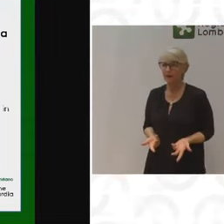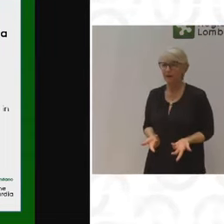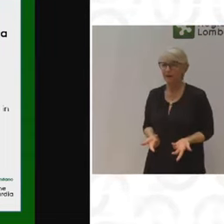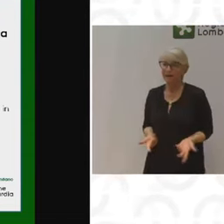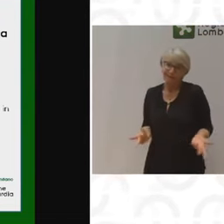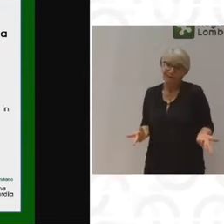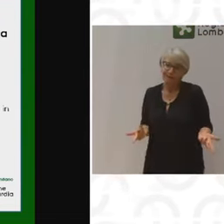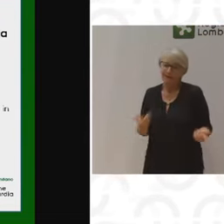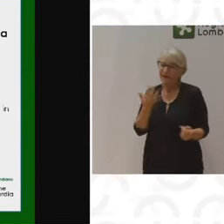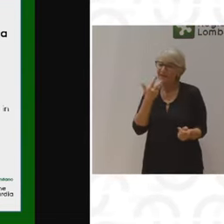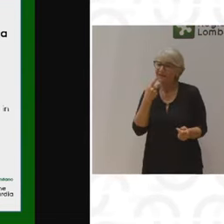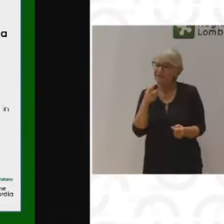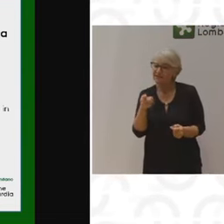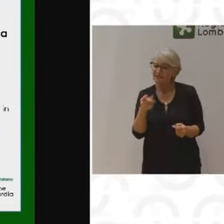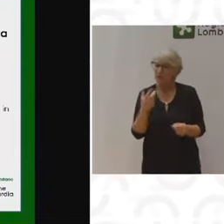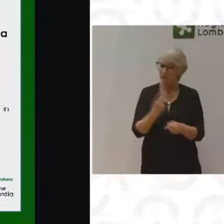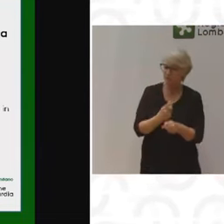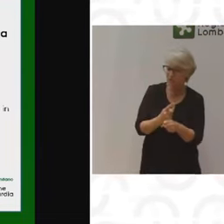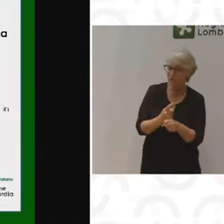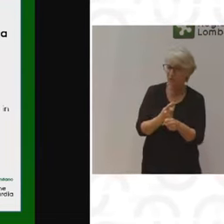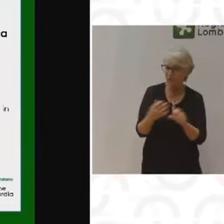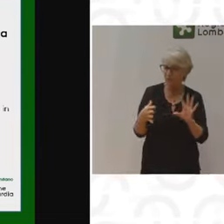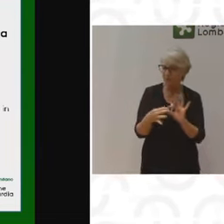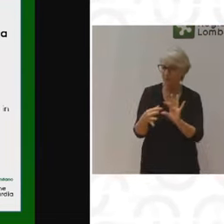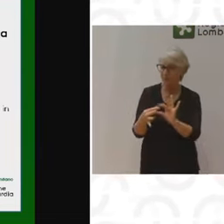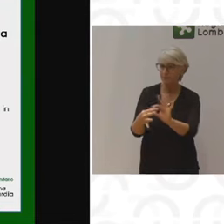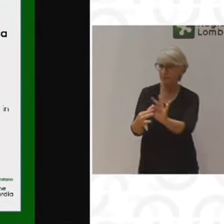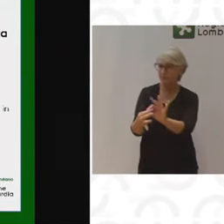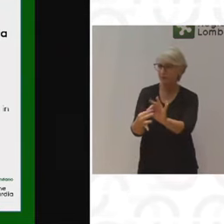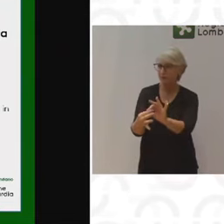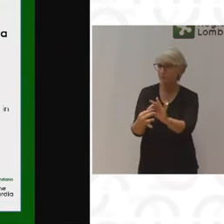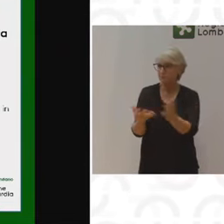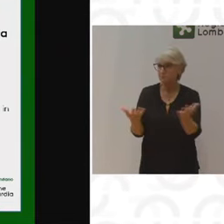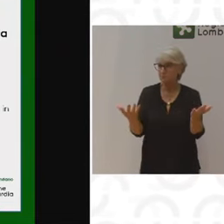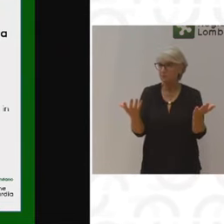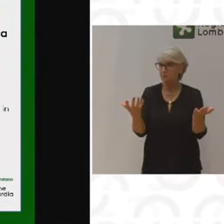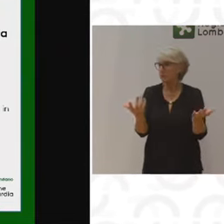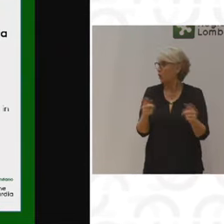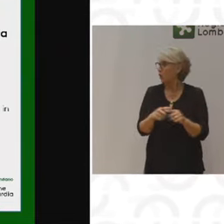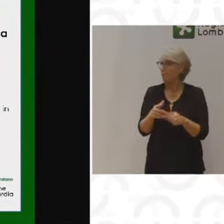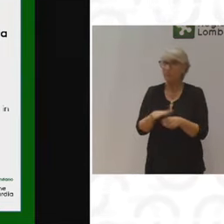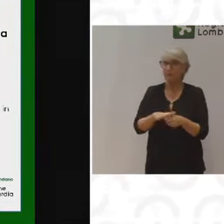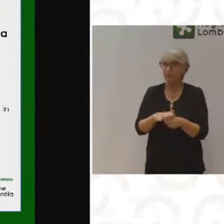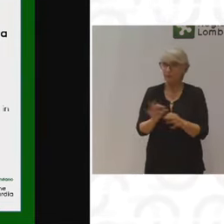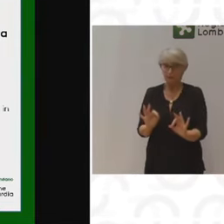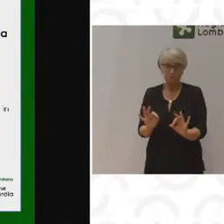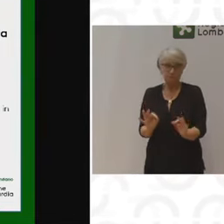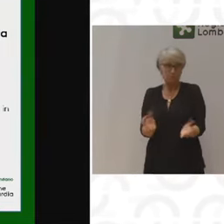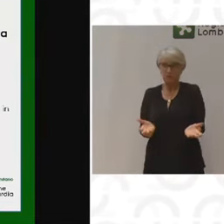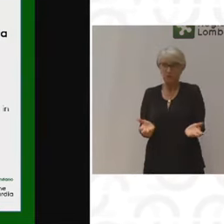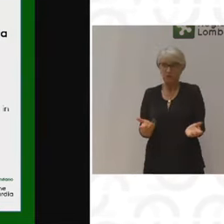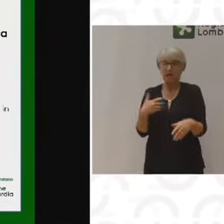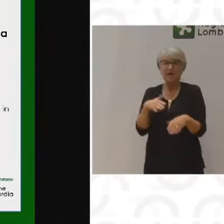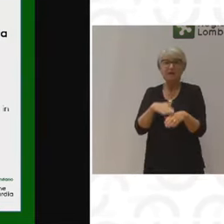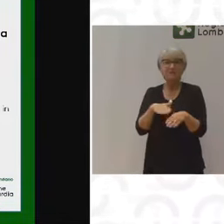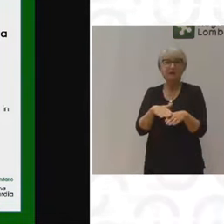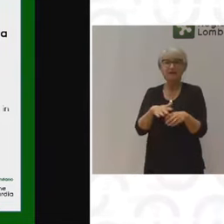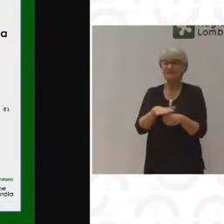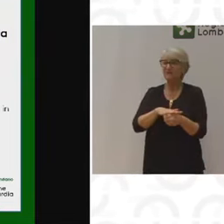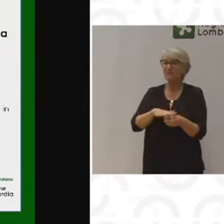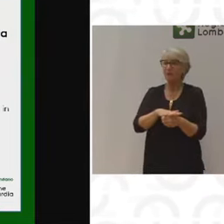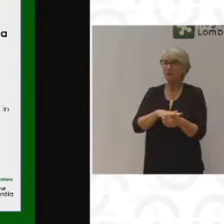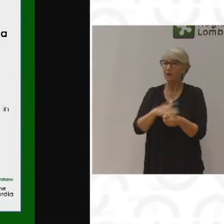Mettere insieme i desideri e i bisogni, no? Questo è il ruolo che abbiamo generalmente come famiglie. Ma l'esperienza familiare,